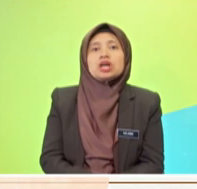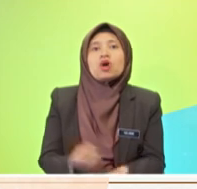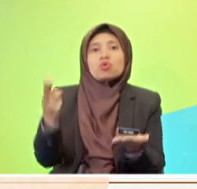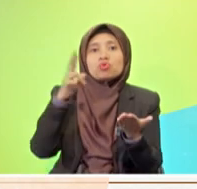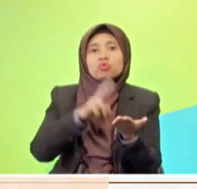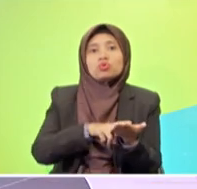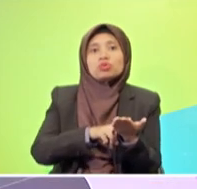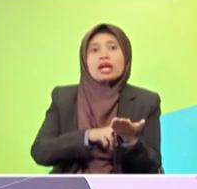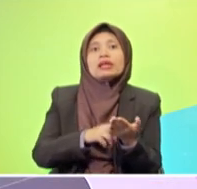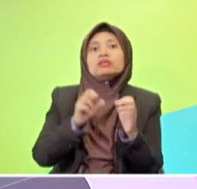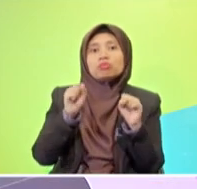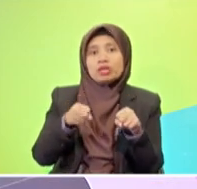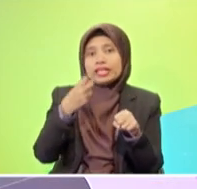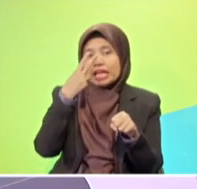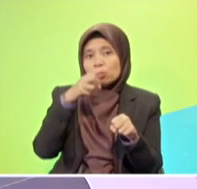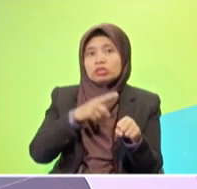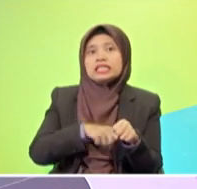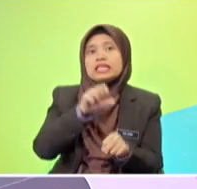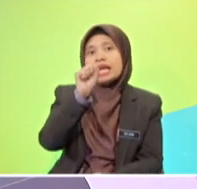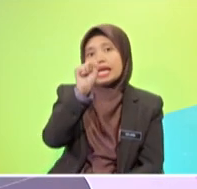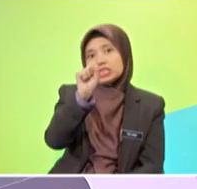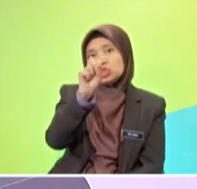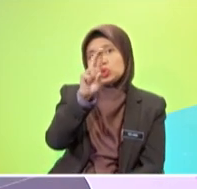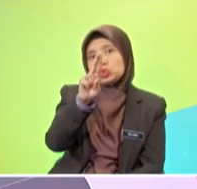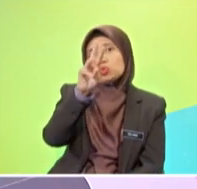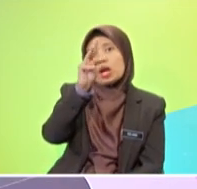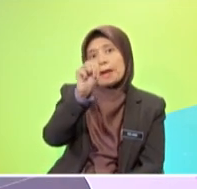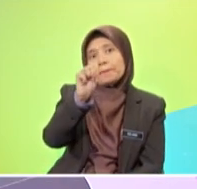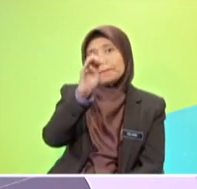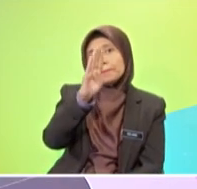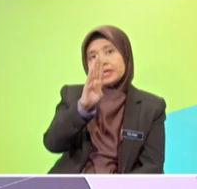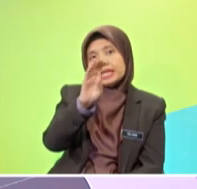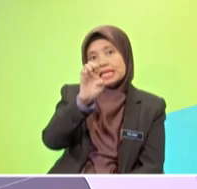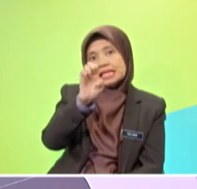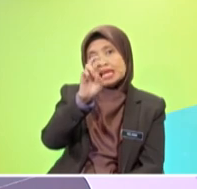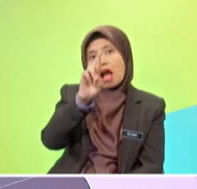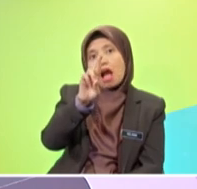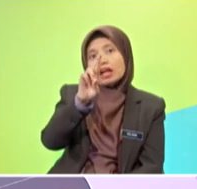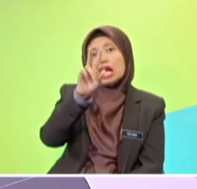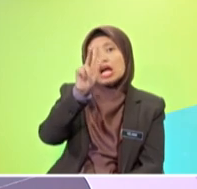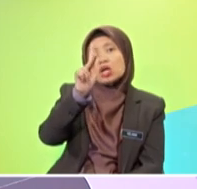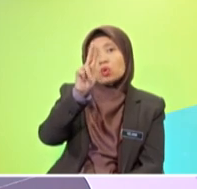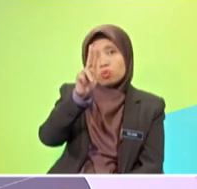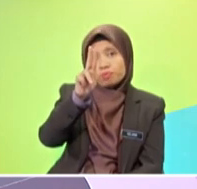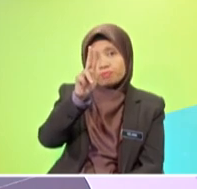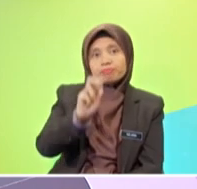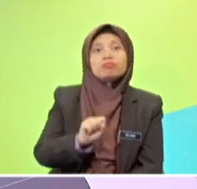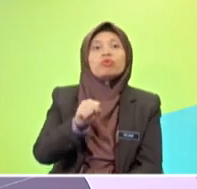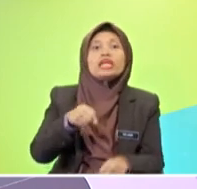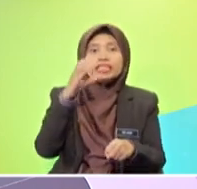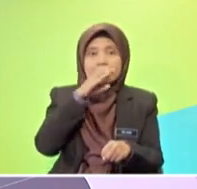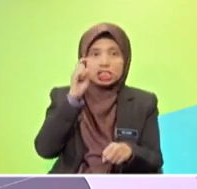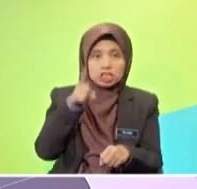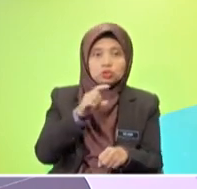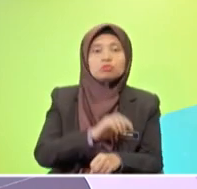sumberku pada laman sesawang delima dan secara rumusnya murid sebenarnya telah mencapai kemahiran yang telah diharapkan